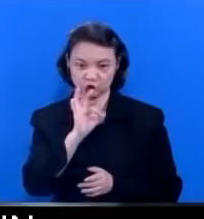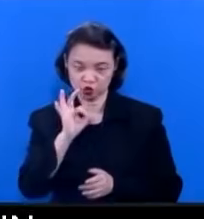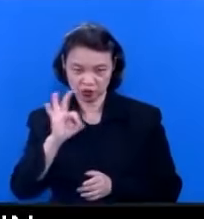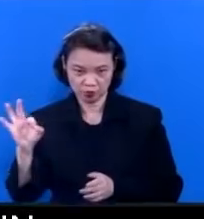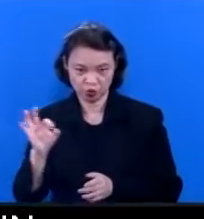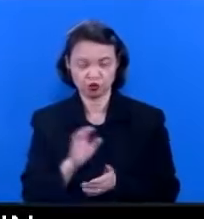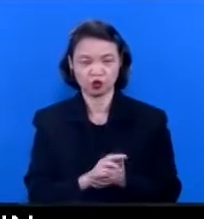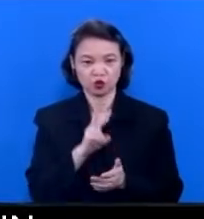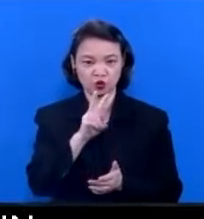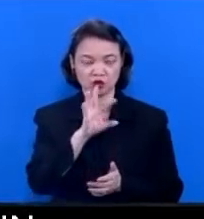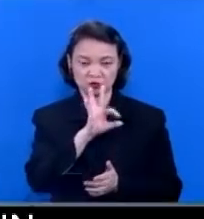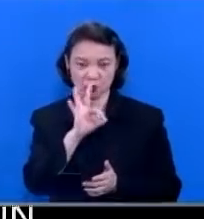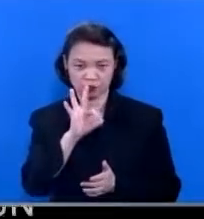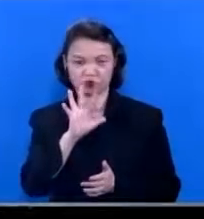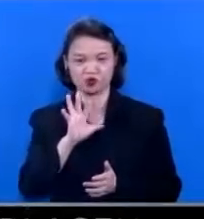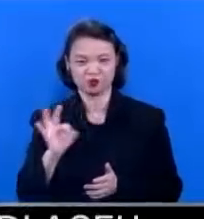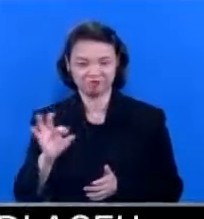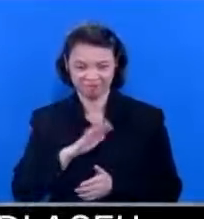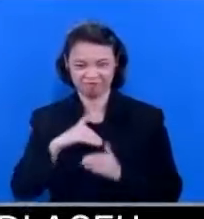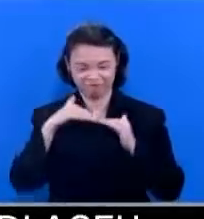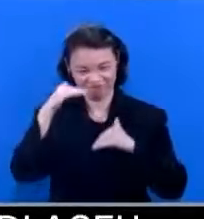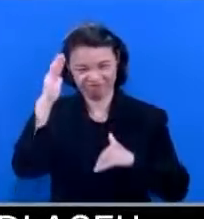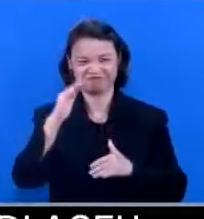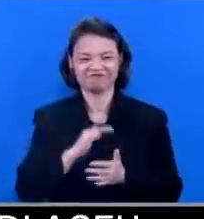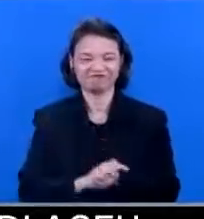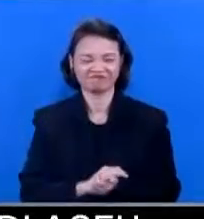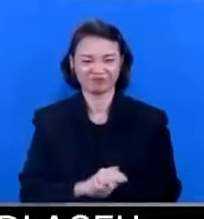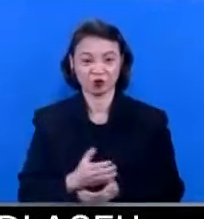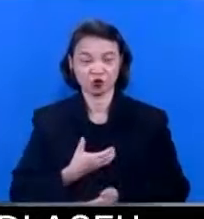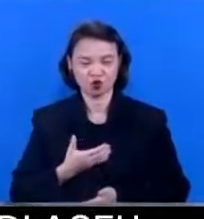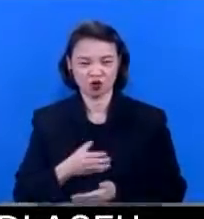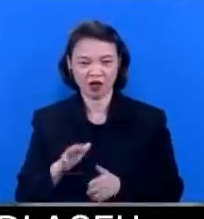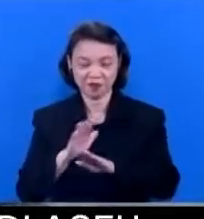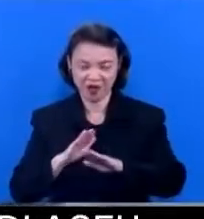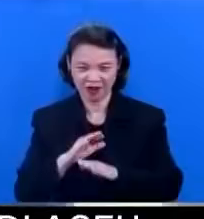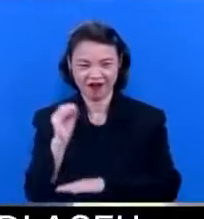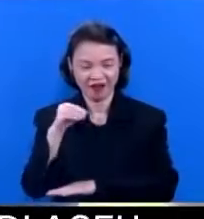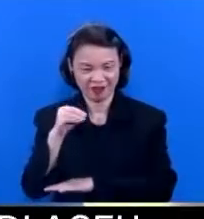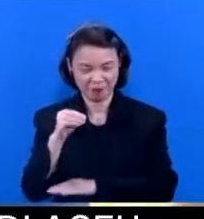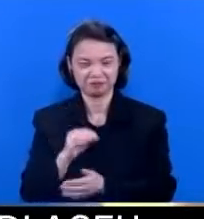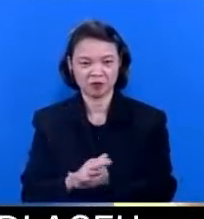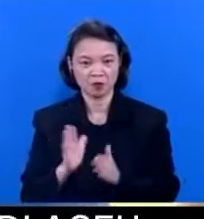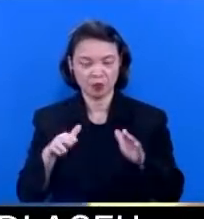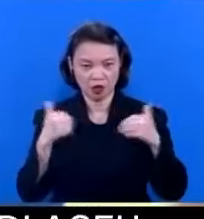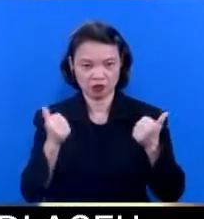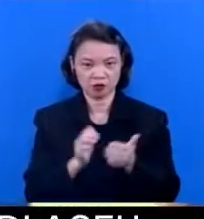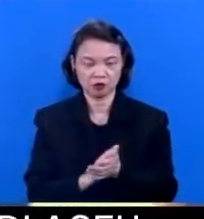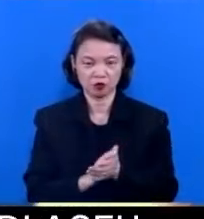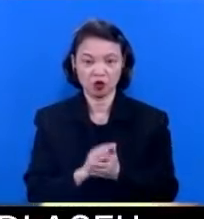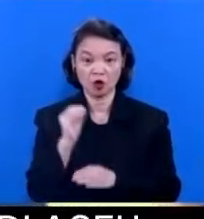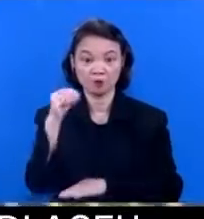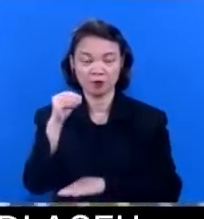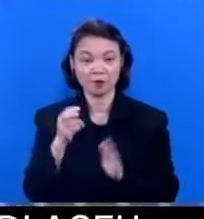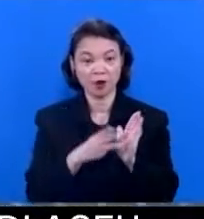150, 200, 250, dan seterusnya. Selain hobi memelihara ayam hias, Erza juga berhasil mengembangbiakan ratusan ekor merpati